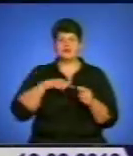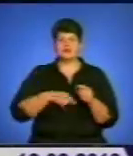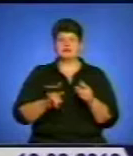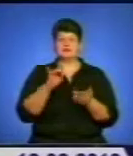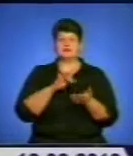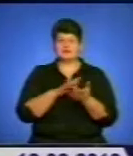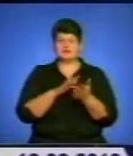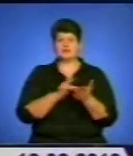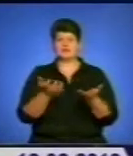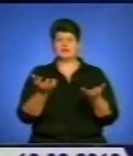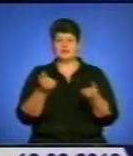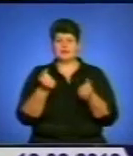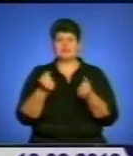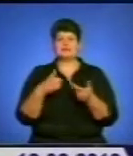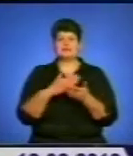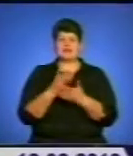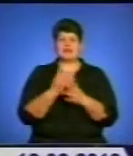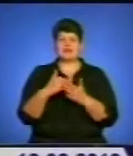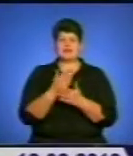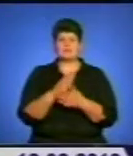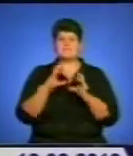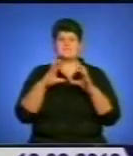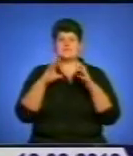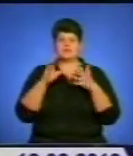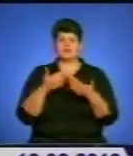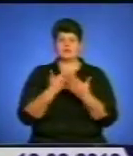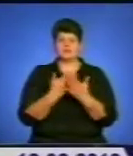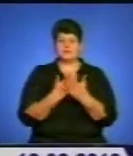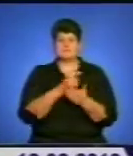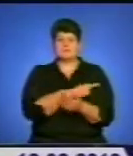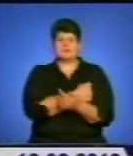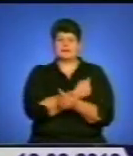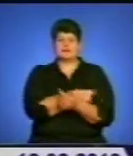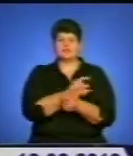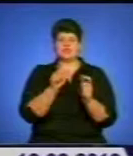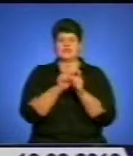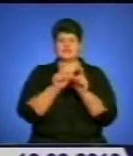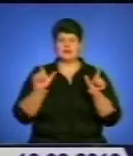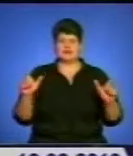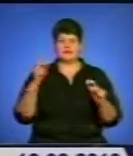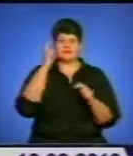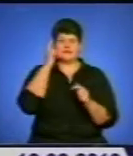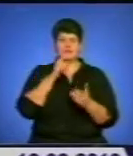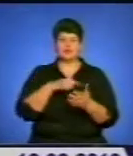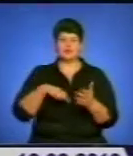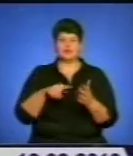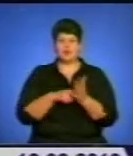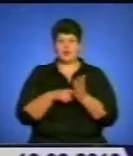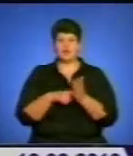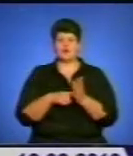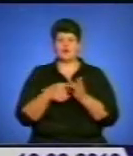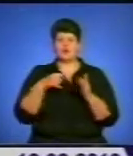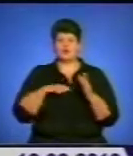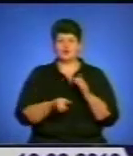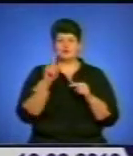отримав сертифікат якості міжнародного зразка. Адже медичний заклад на базі Київського міського пологового будинку номер 7 вже